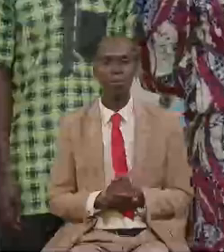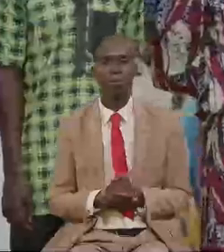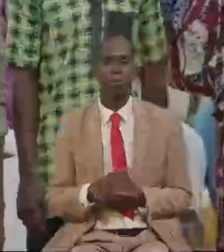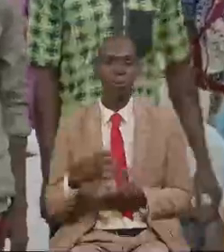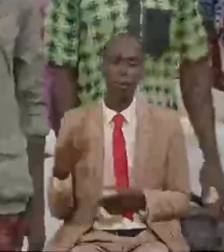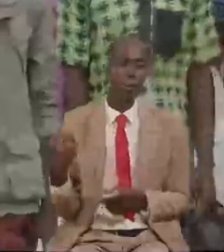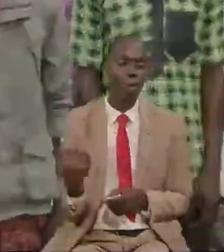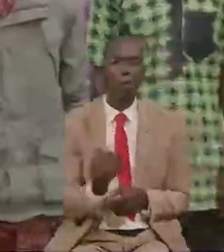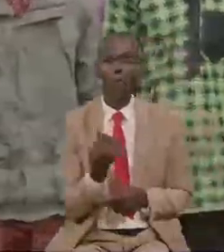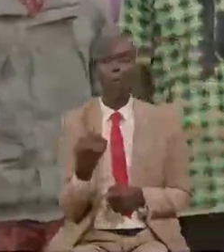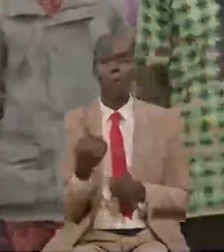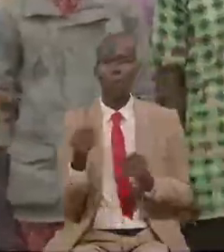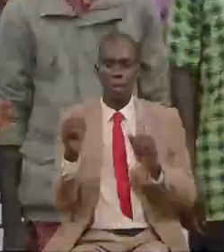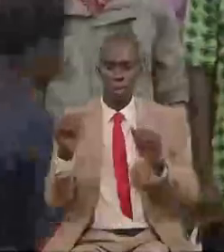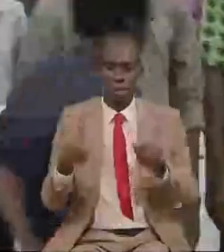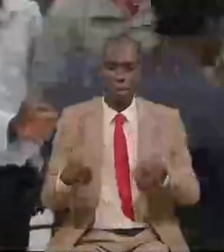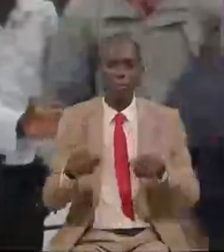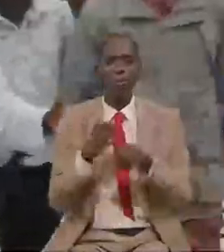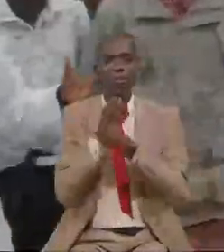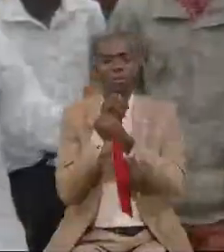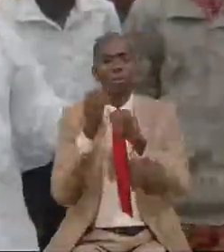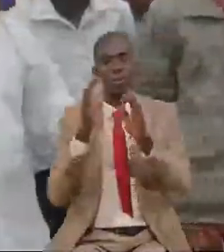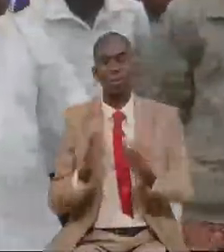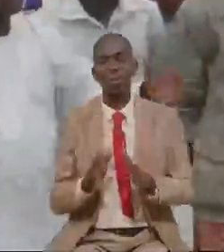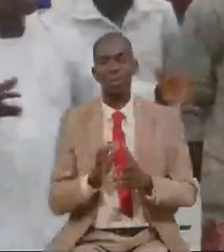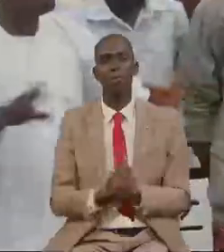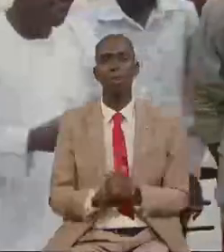Toujours capable en tant que sauveur.